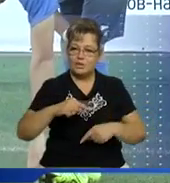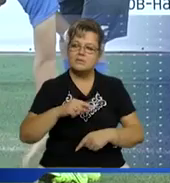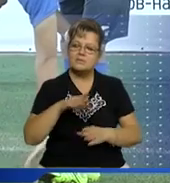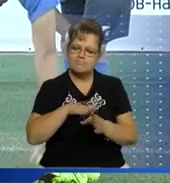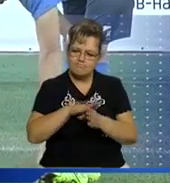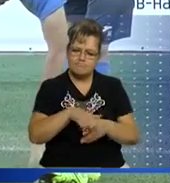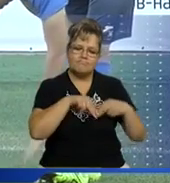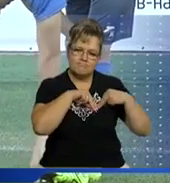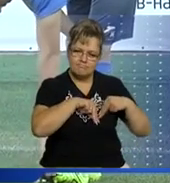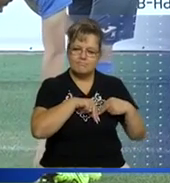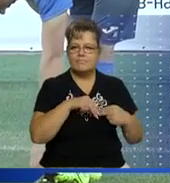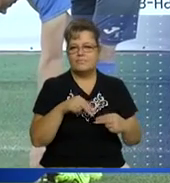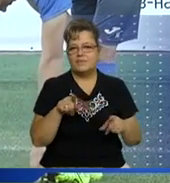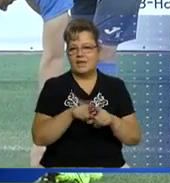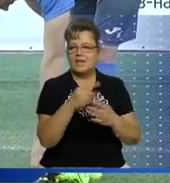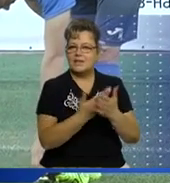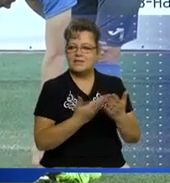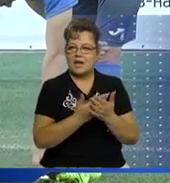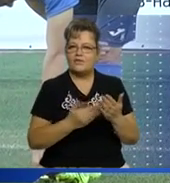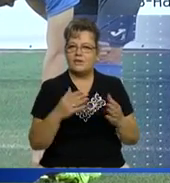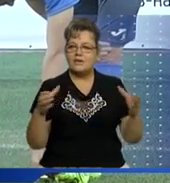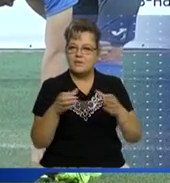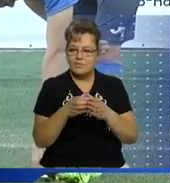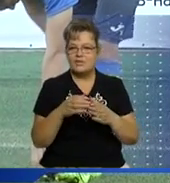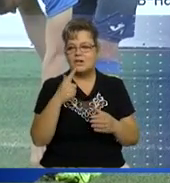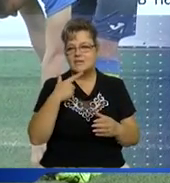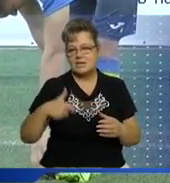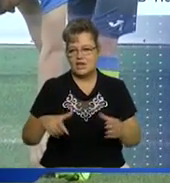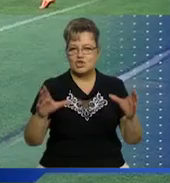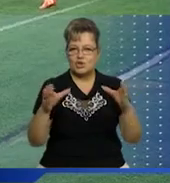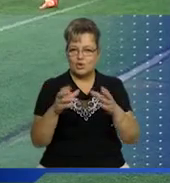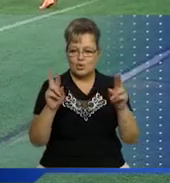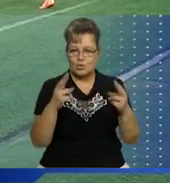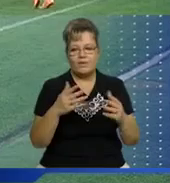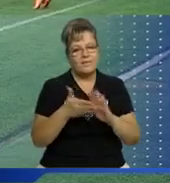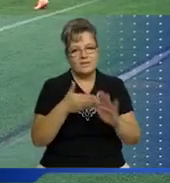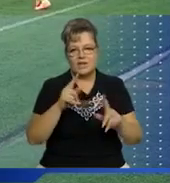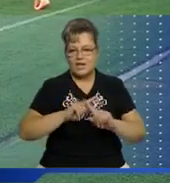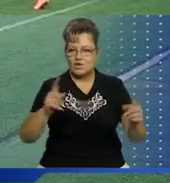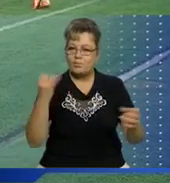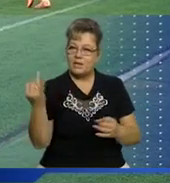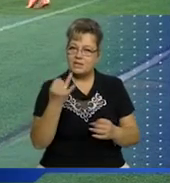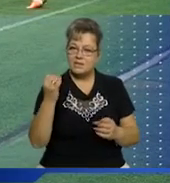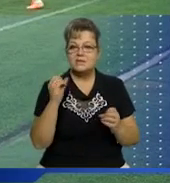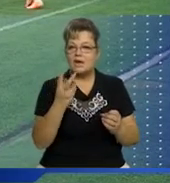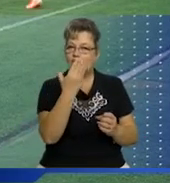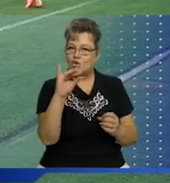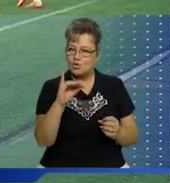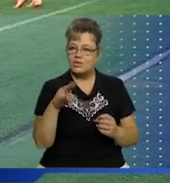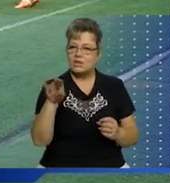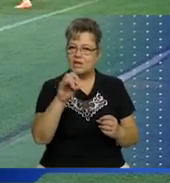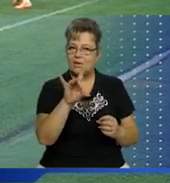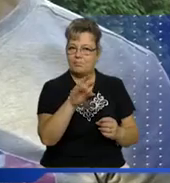усердием выполняют все задания наставника. Матчи с краснодарскими клубами вызывают особый интерес у болельщиков. Как-никак, южное